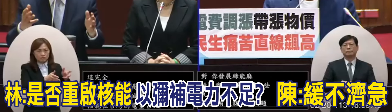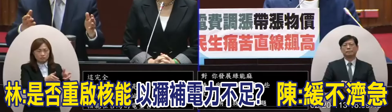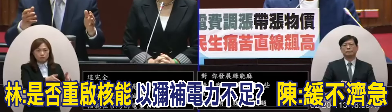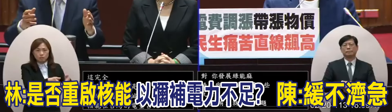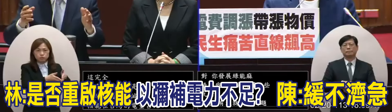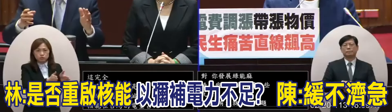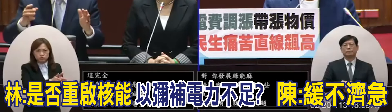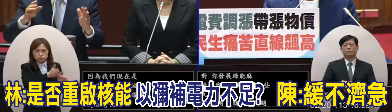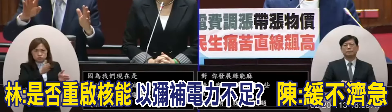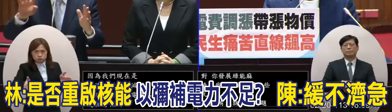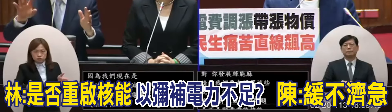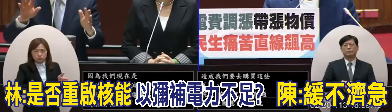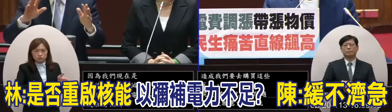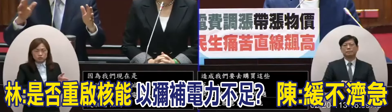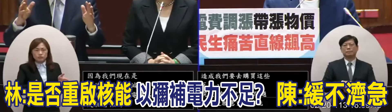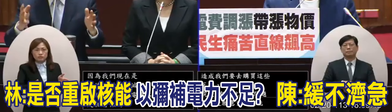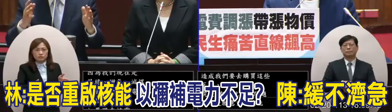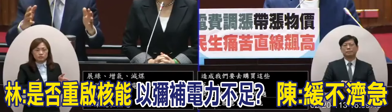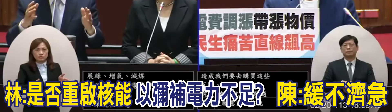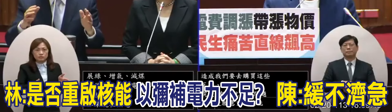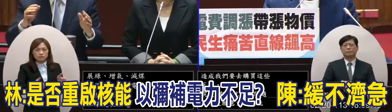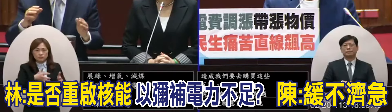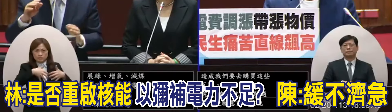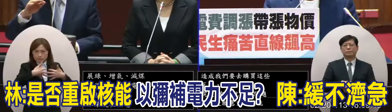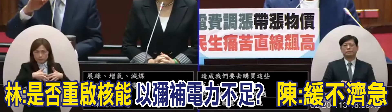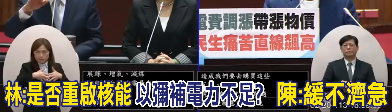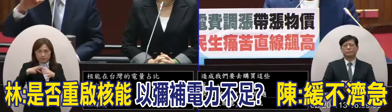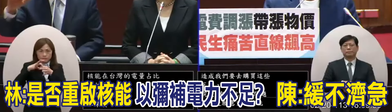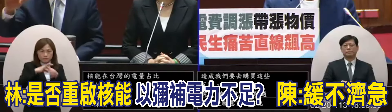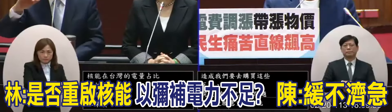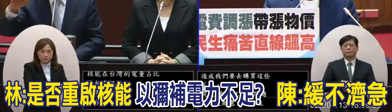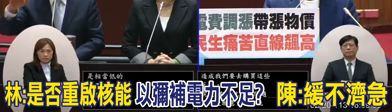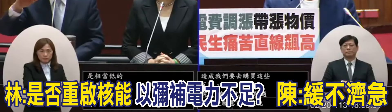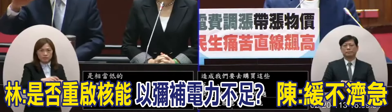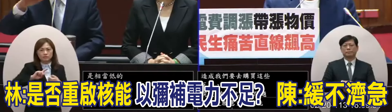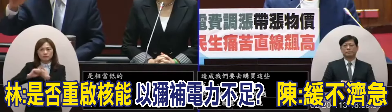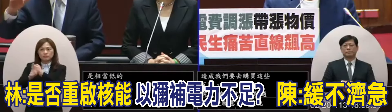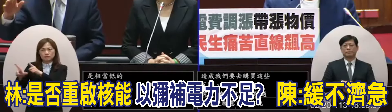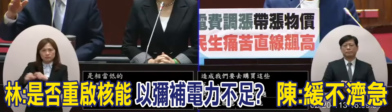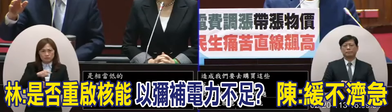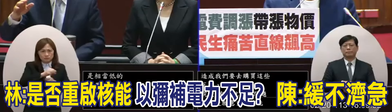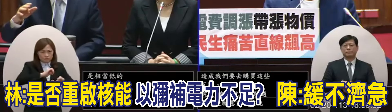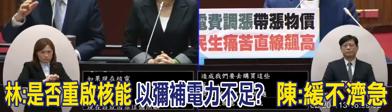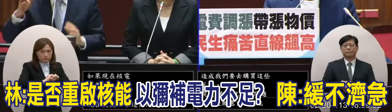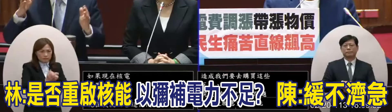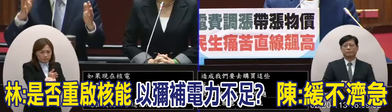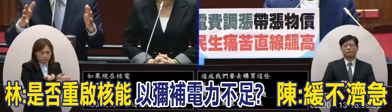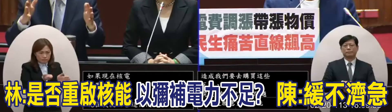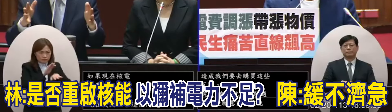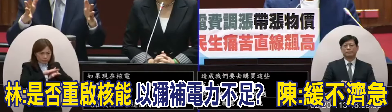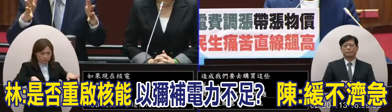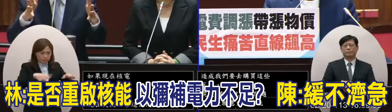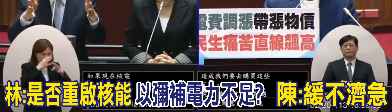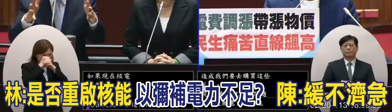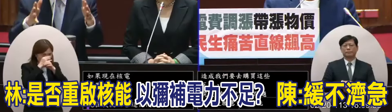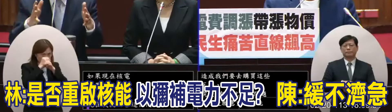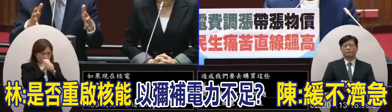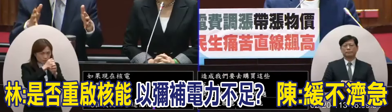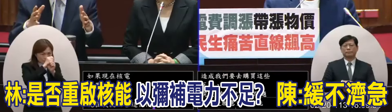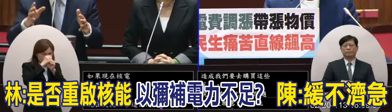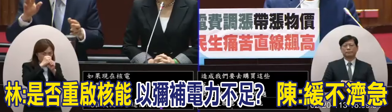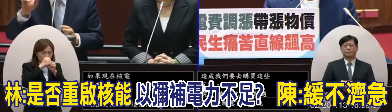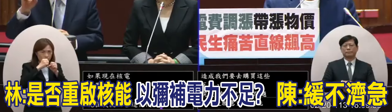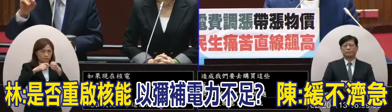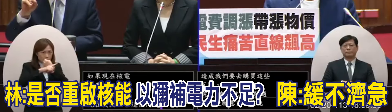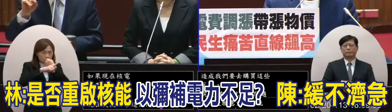延役，那我们按依法呢，它一定要做这个安全的这个调查。那一旦要申请